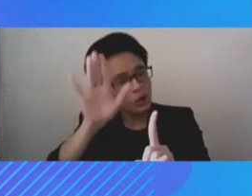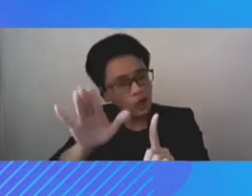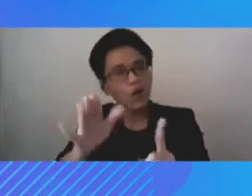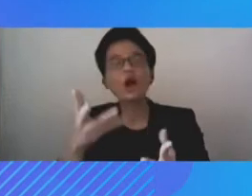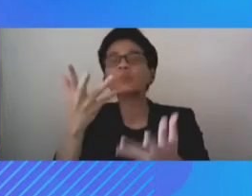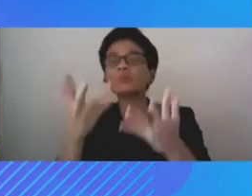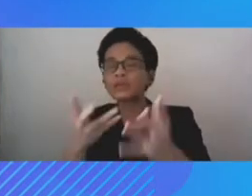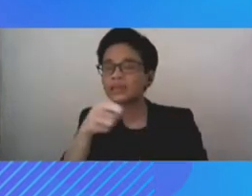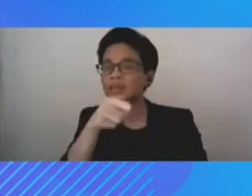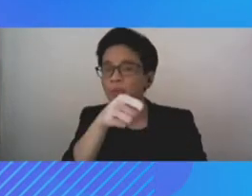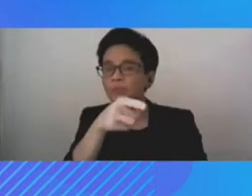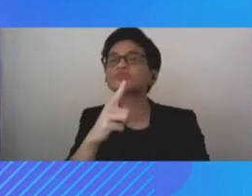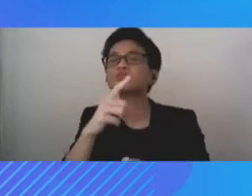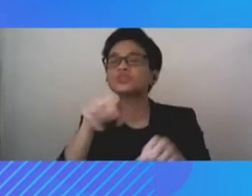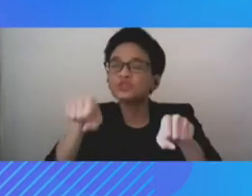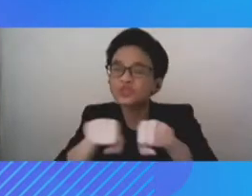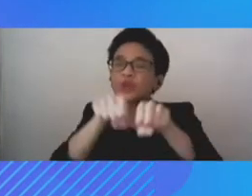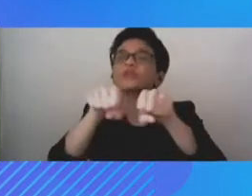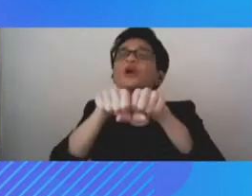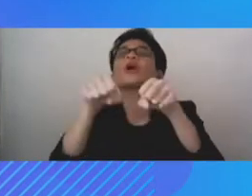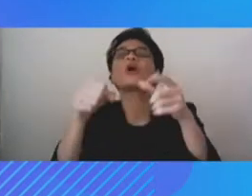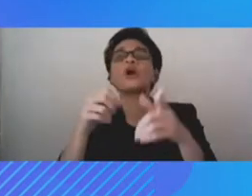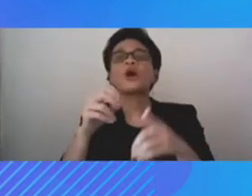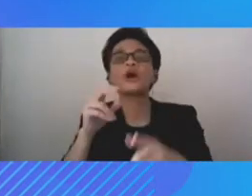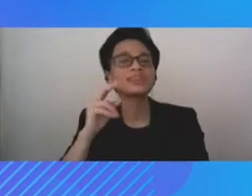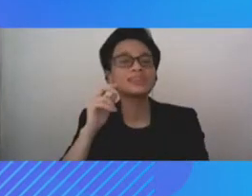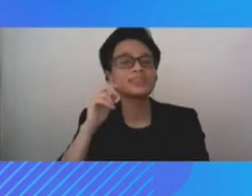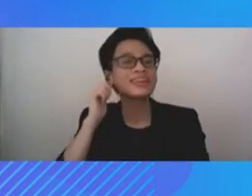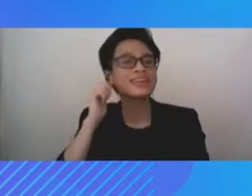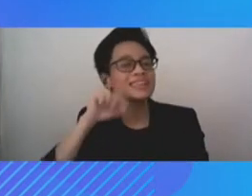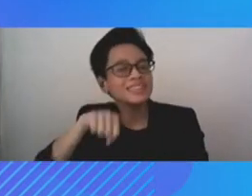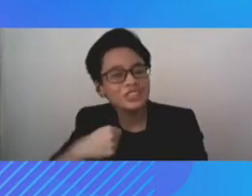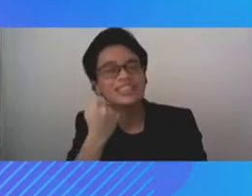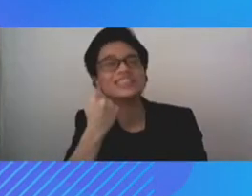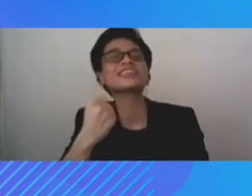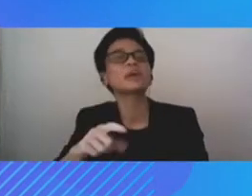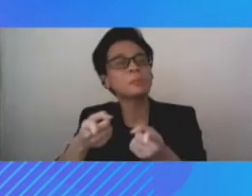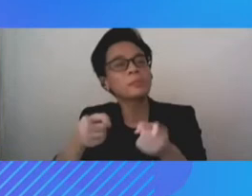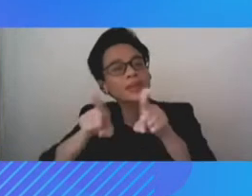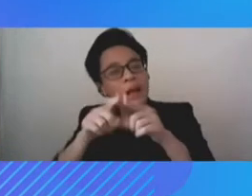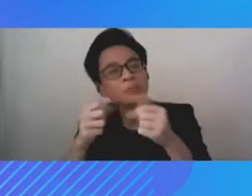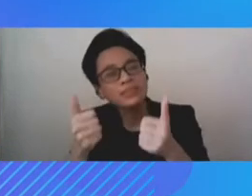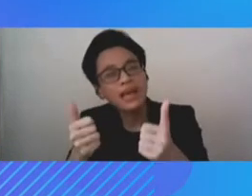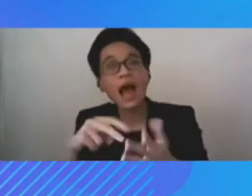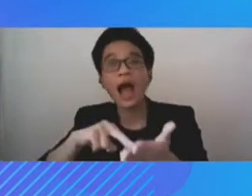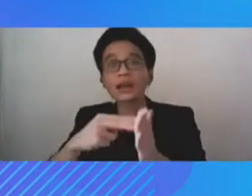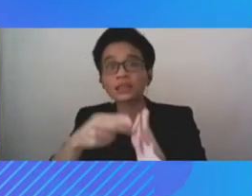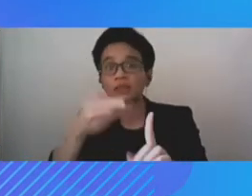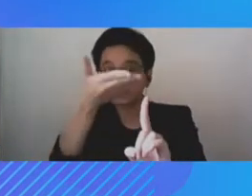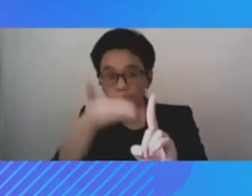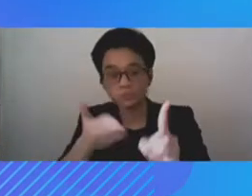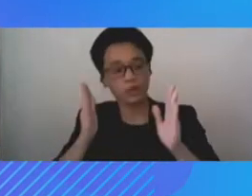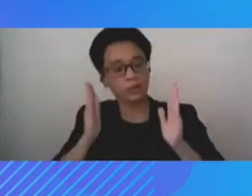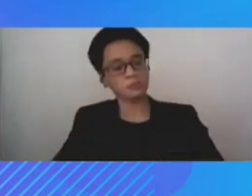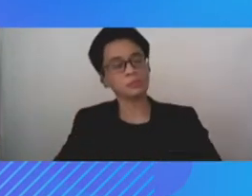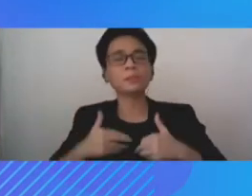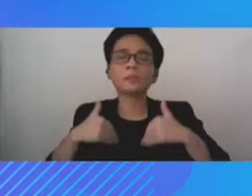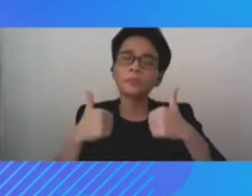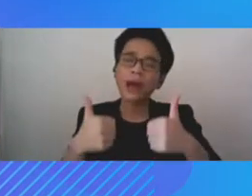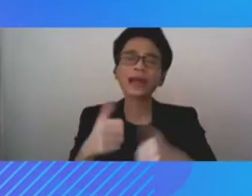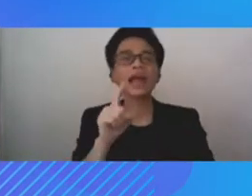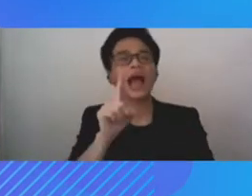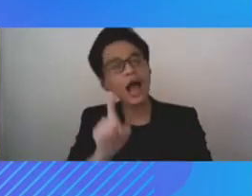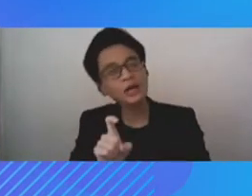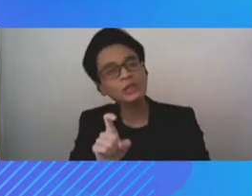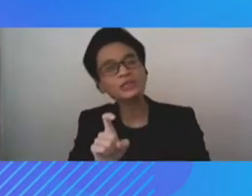bisa mendapatkan istri, pasangan hidup. Jadi kamu harus baik, harus bisa ini kayak gitu nanti.